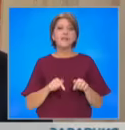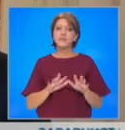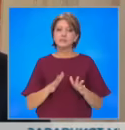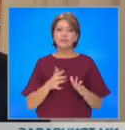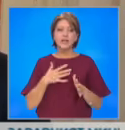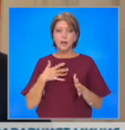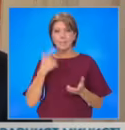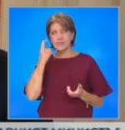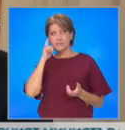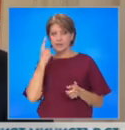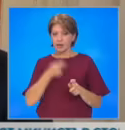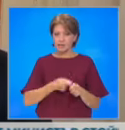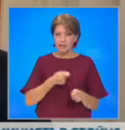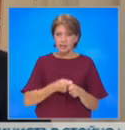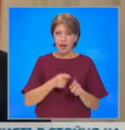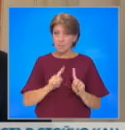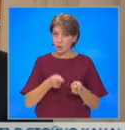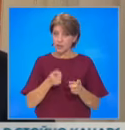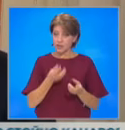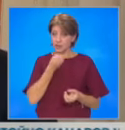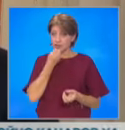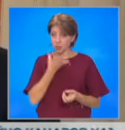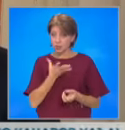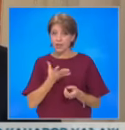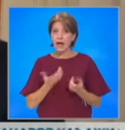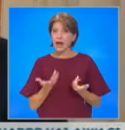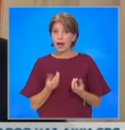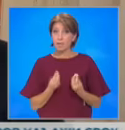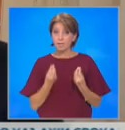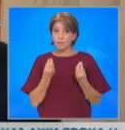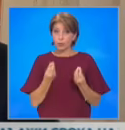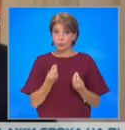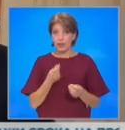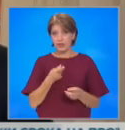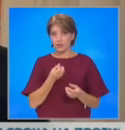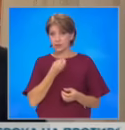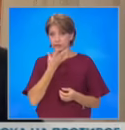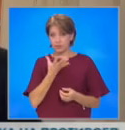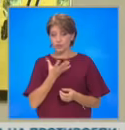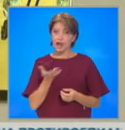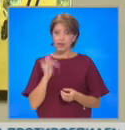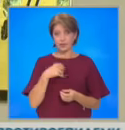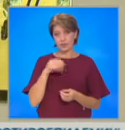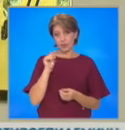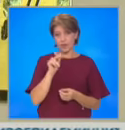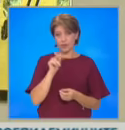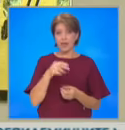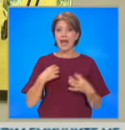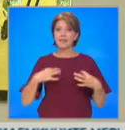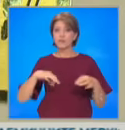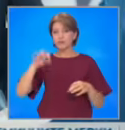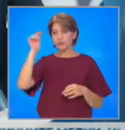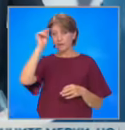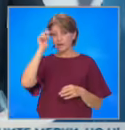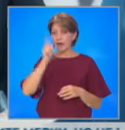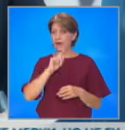било смислено да се направи, дали то може да се случи, как то може да се случи най-добре, бъдете сигурни, ще ви кажа. От Демократична България